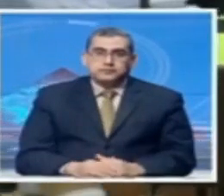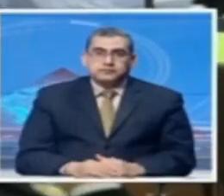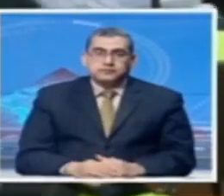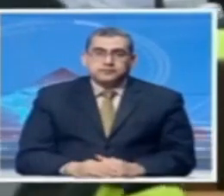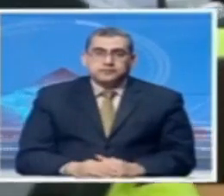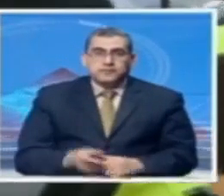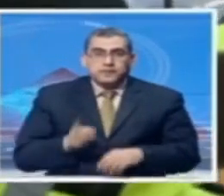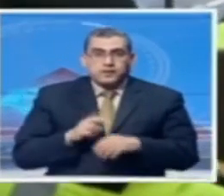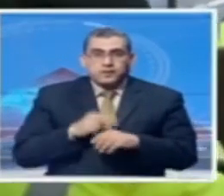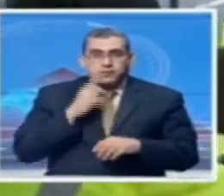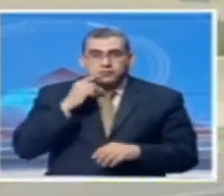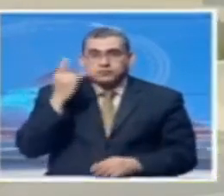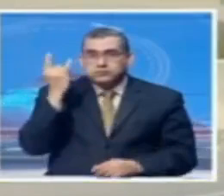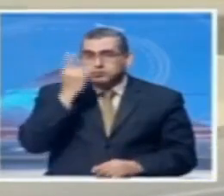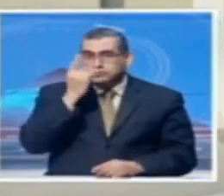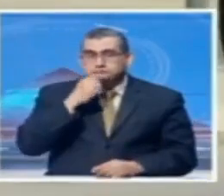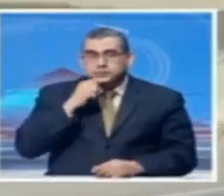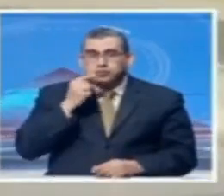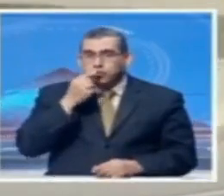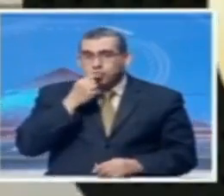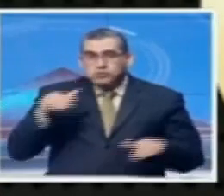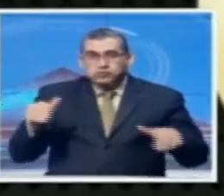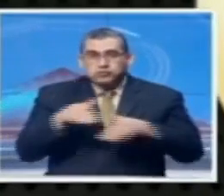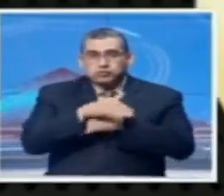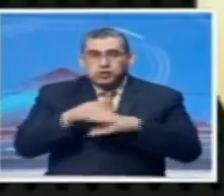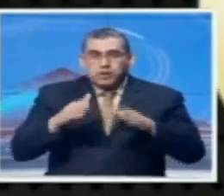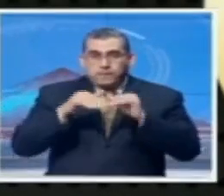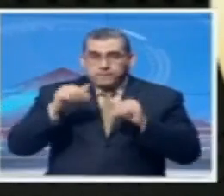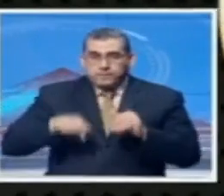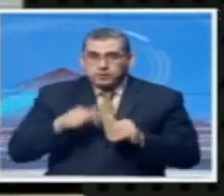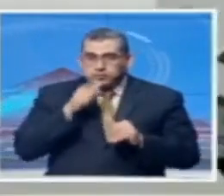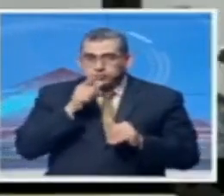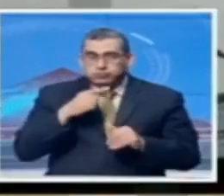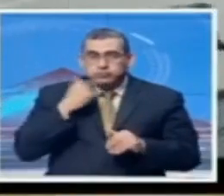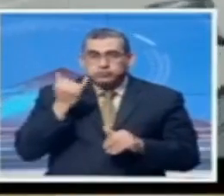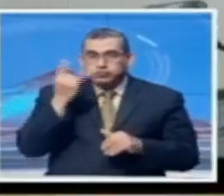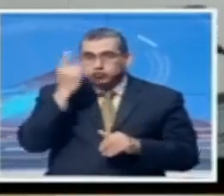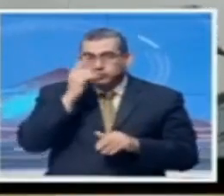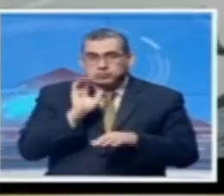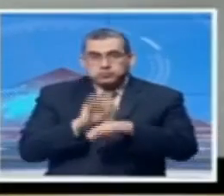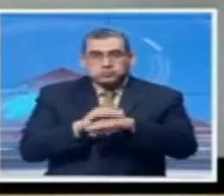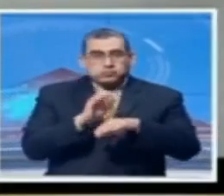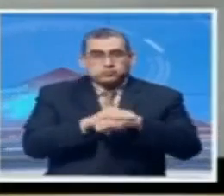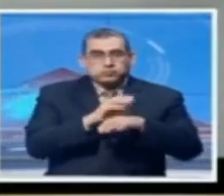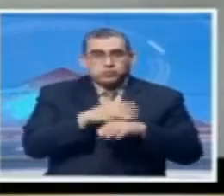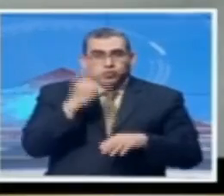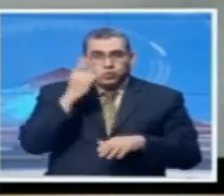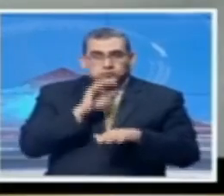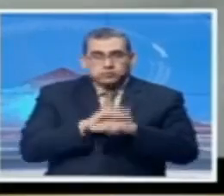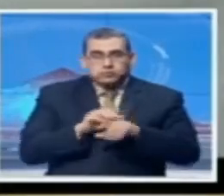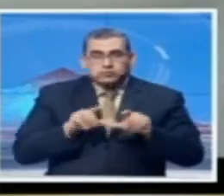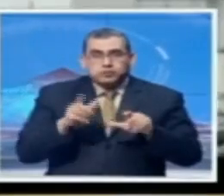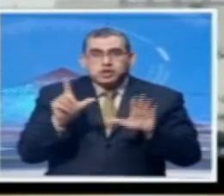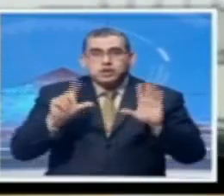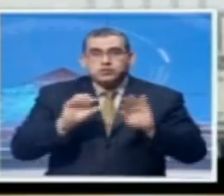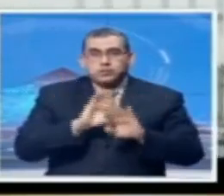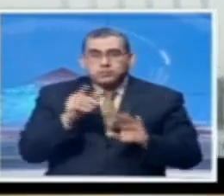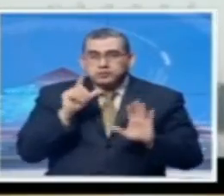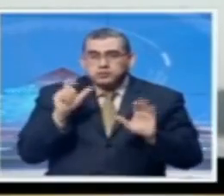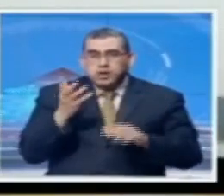وفي مجال تحقيق الانضباط المروري في الشارع المصري، ضبطت أجهزة وزارة الداخلية خلال أسبوع